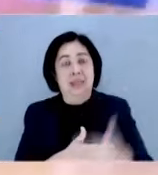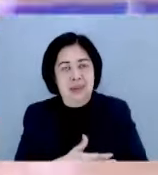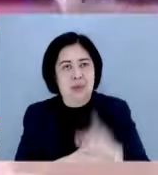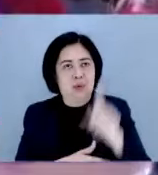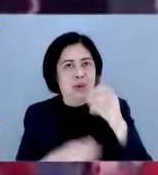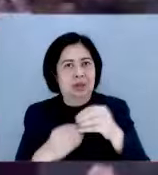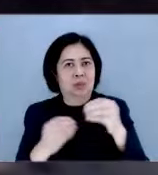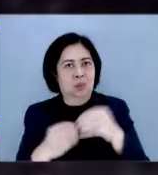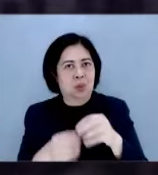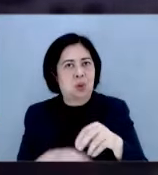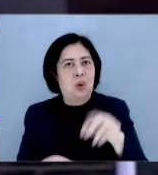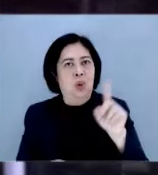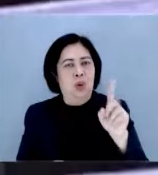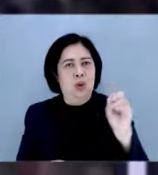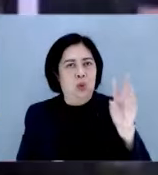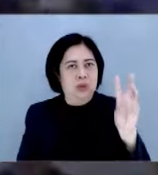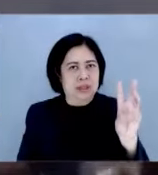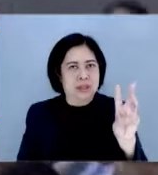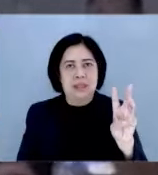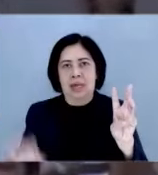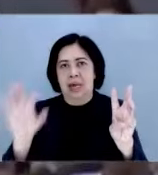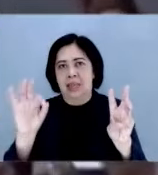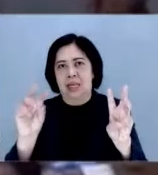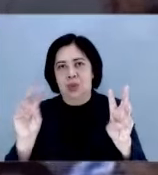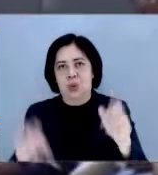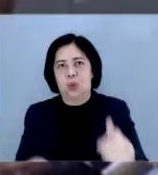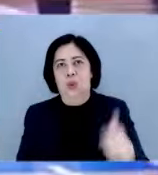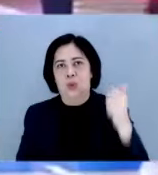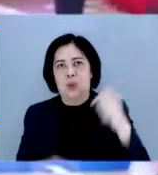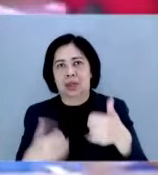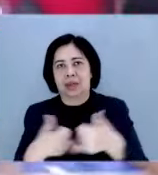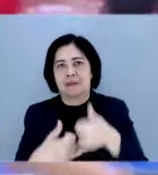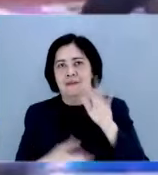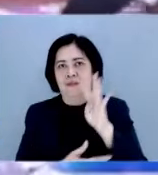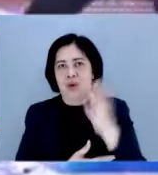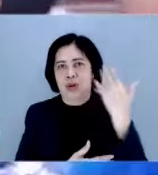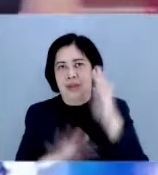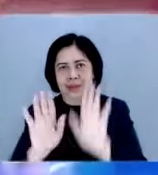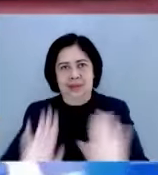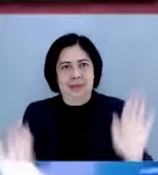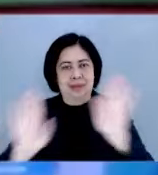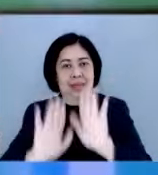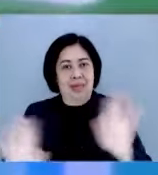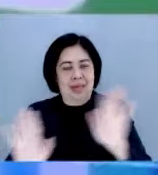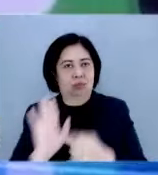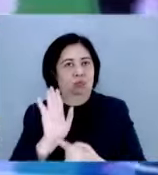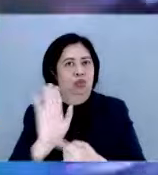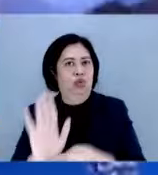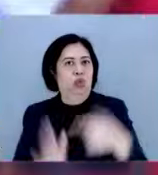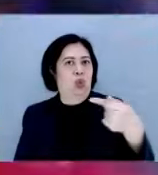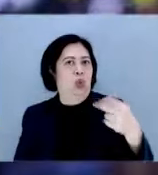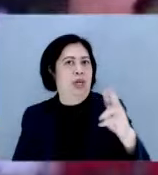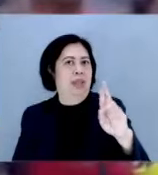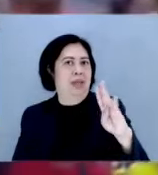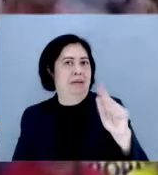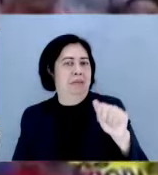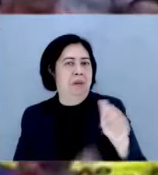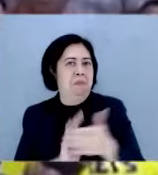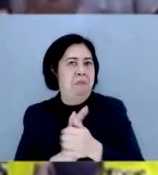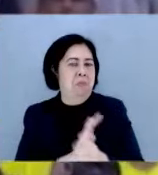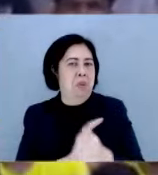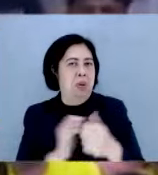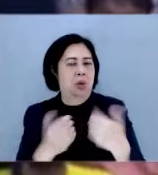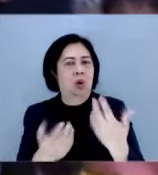convincing na 106-92 victory sa game 4 noong Linggo. Dito, pinakita ng Ginebra ang kanilang husay sa opensa at